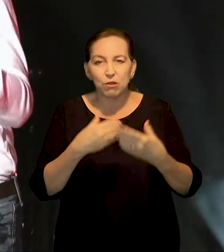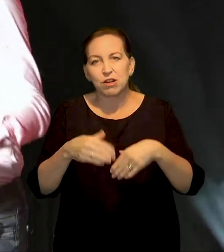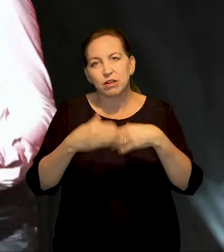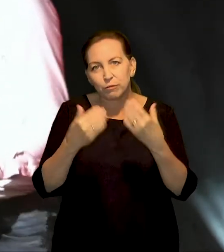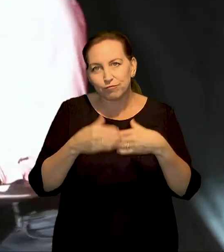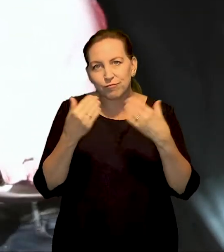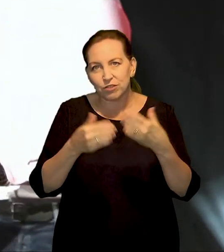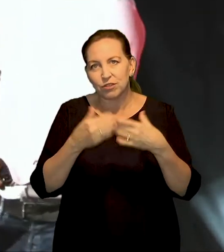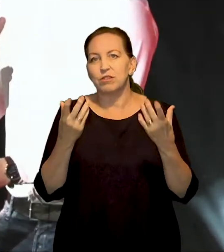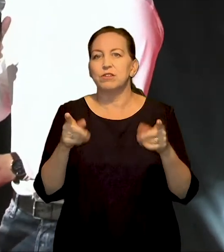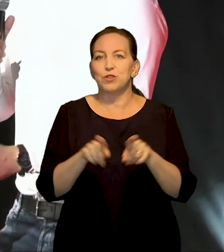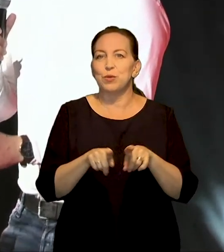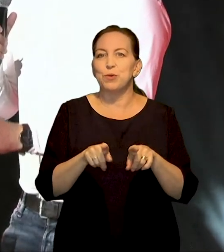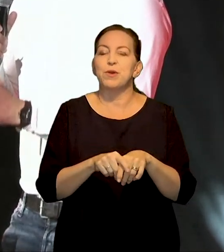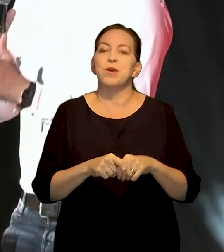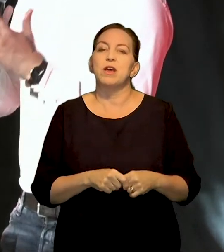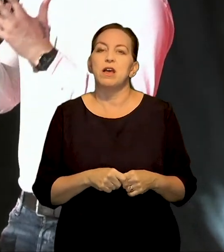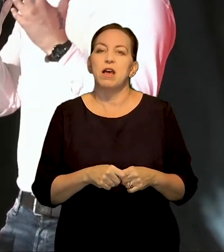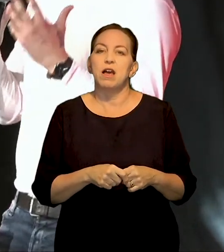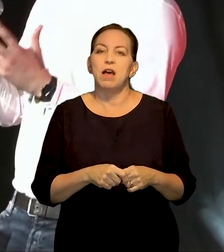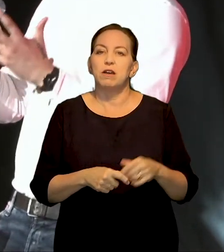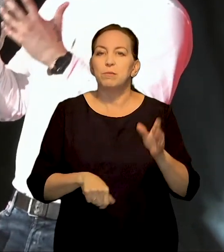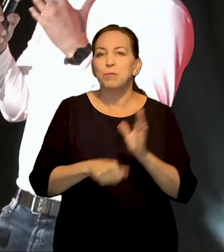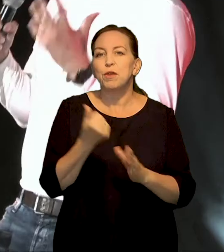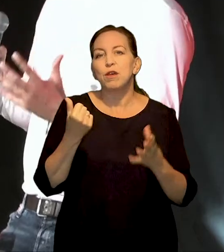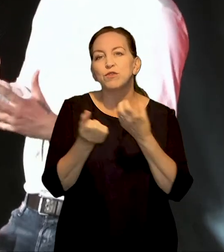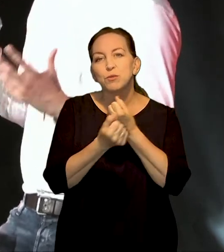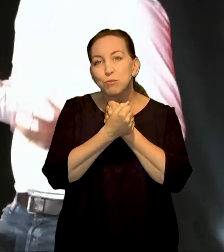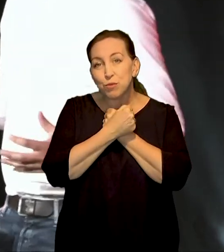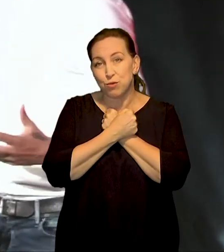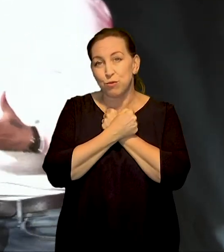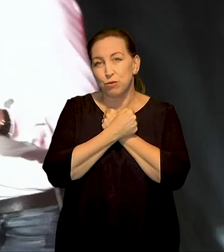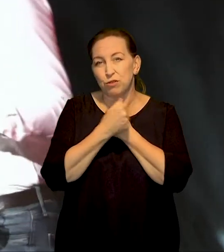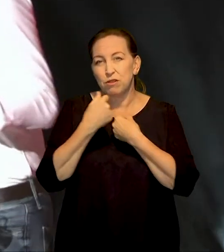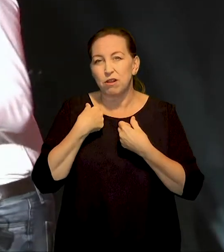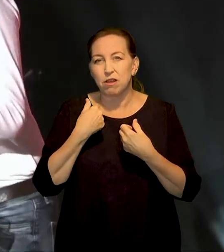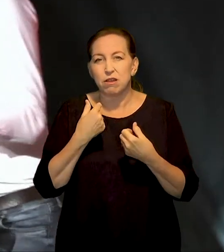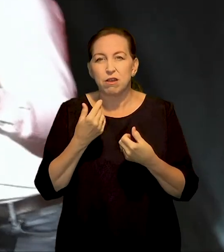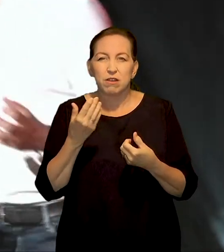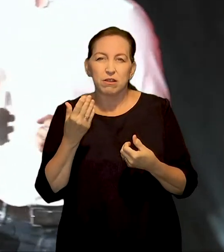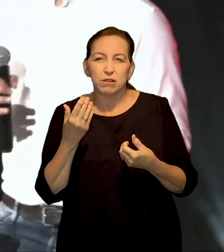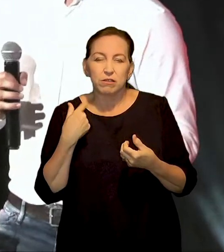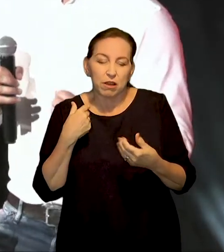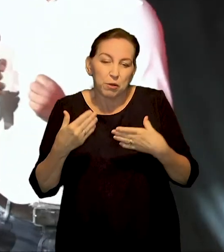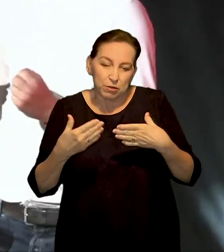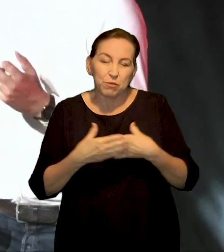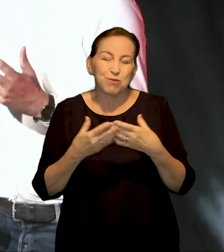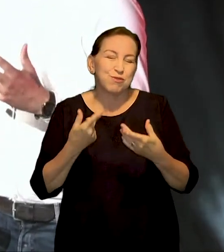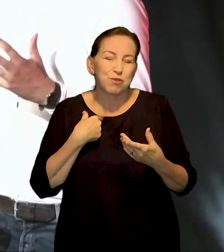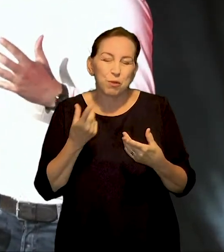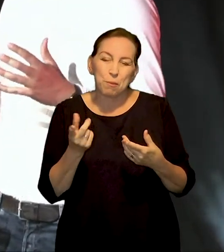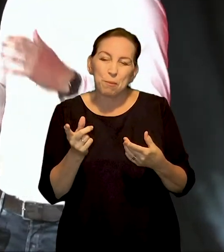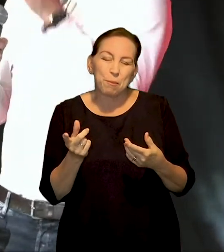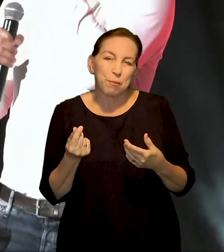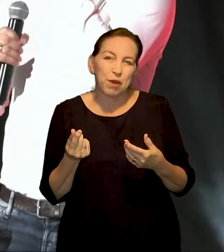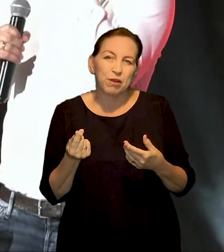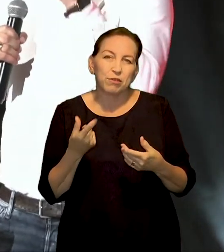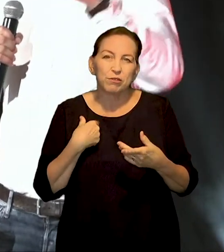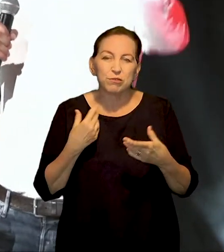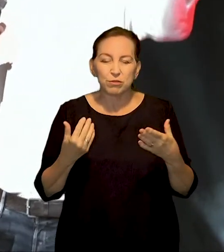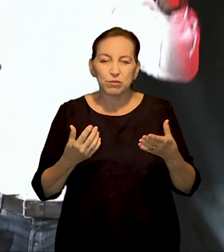ostatnio te logotypy są coraz większe. Nie wiem, czy to zauważyliście. Ja czekam do takiego poziomu. Wtedy będę kupował.